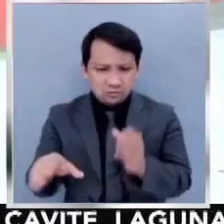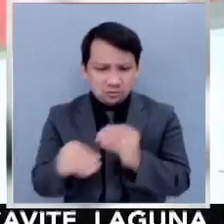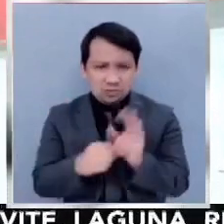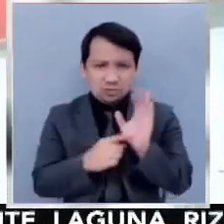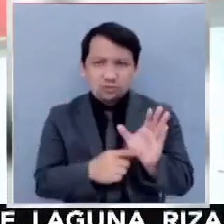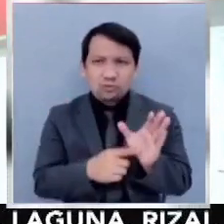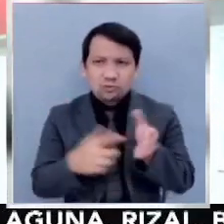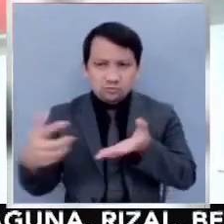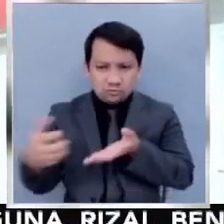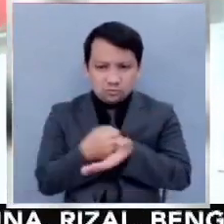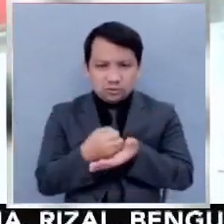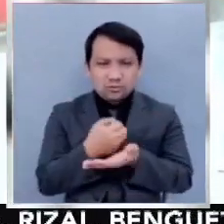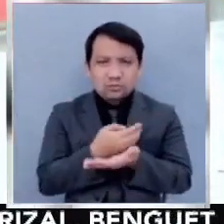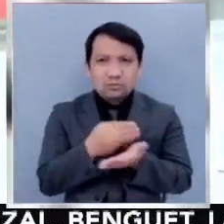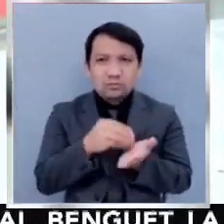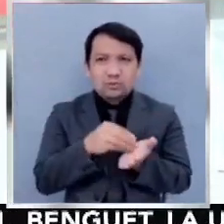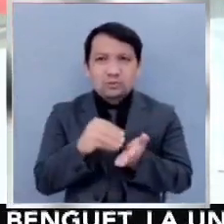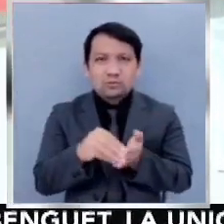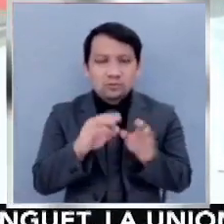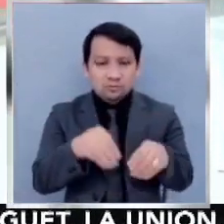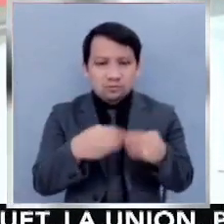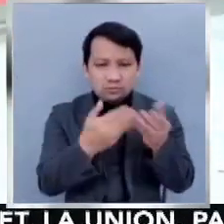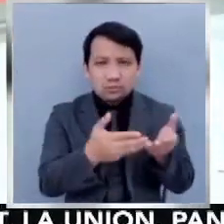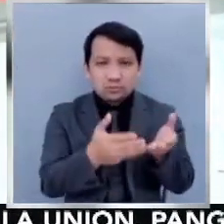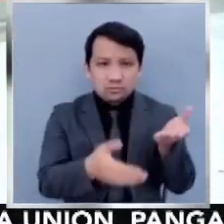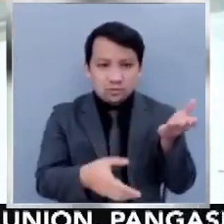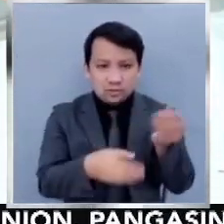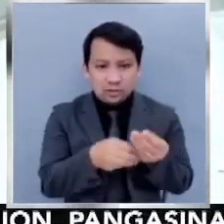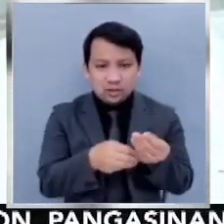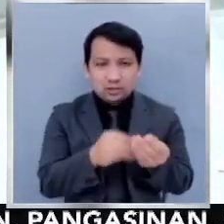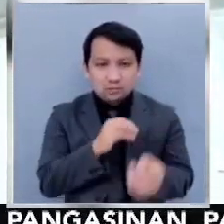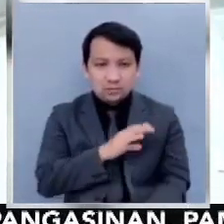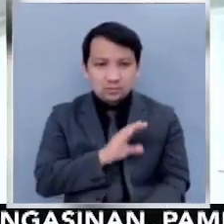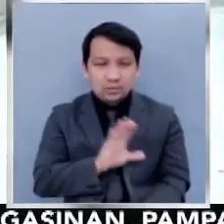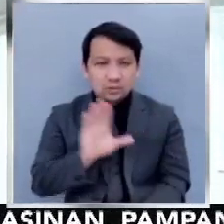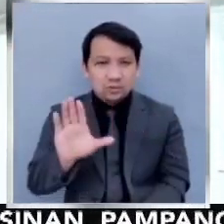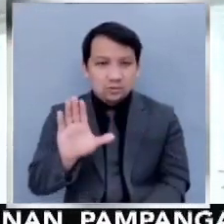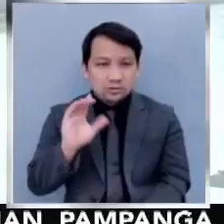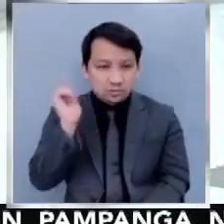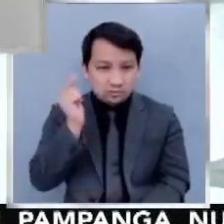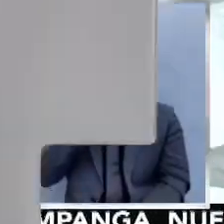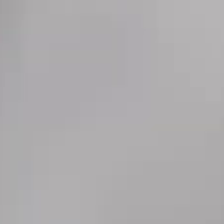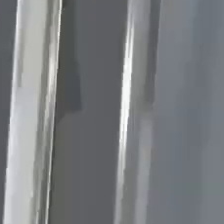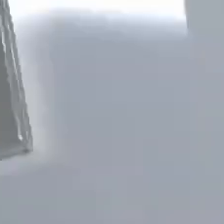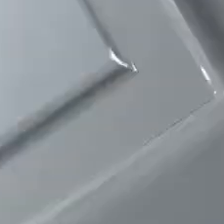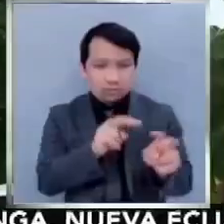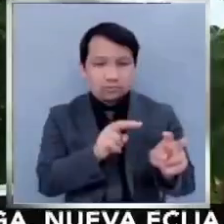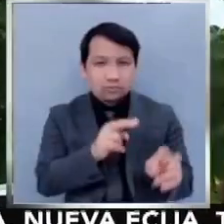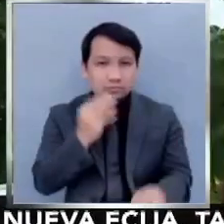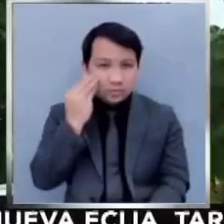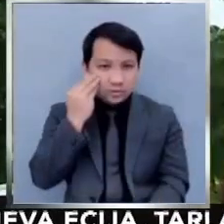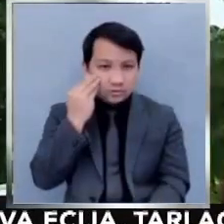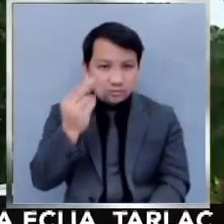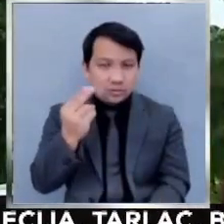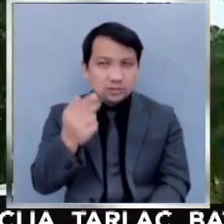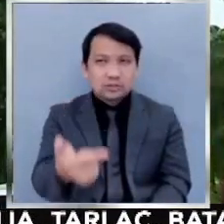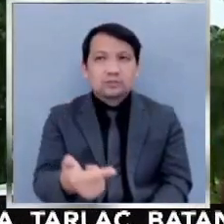nabawi at nakakapagbigay ng dagdag kita sa gobyerno. Nakatutok si Mariz Umali.